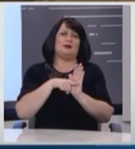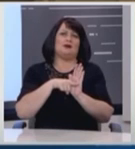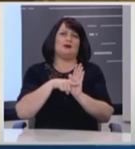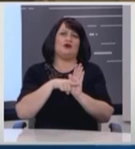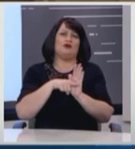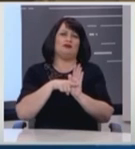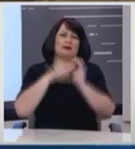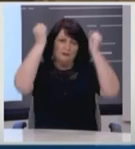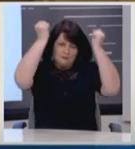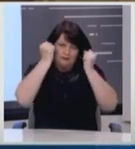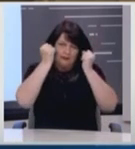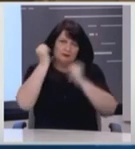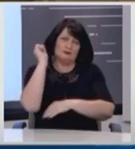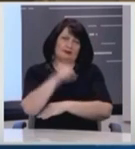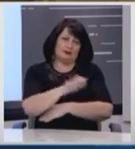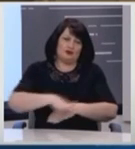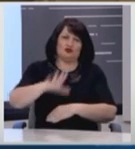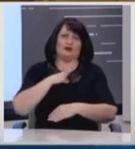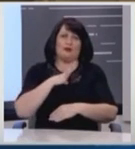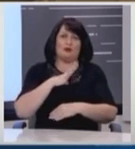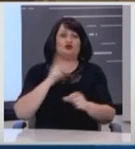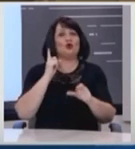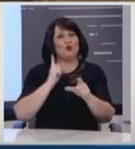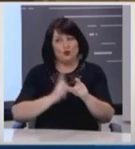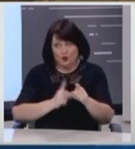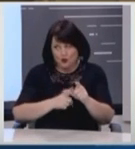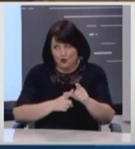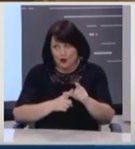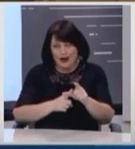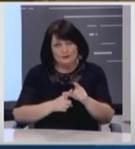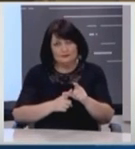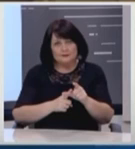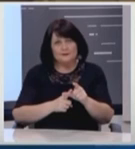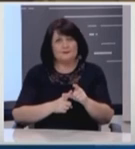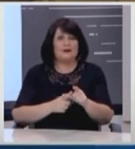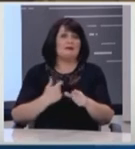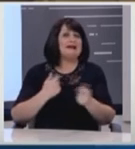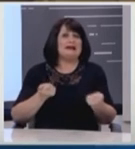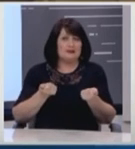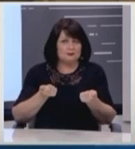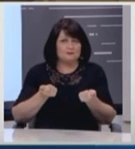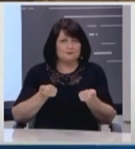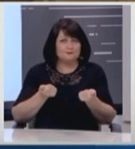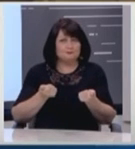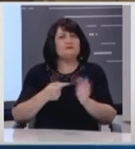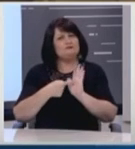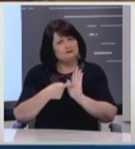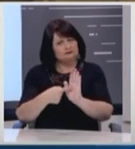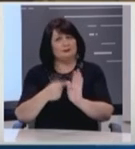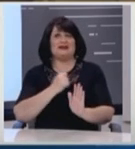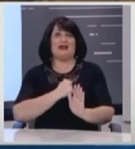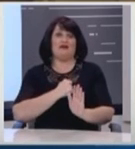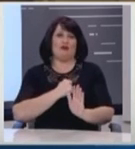βάρος των λαών συσχετισμό. Το ΚΚΕ, εκτός από το γεγονός ότι διακηρύσει θέσεις